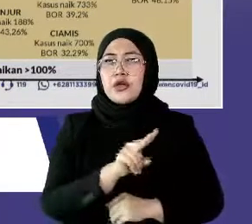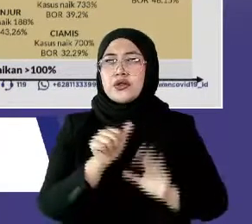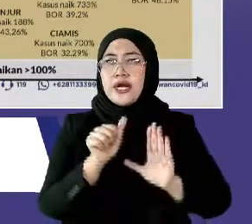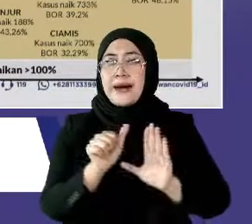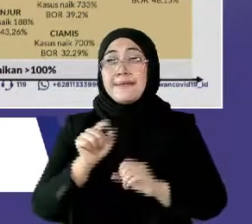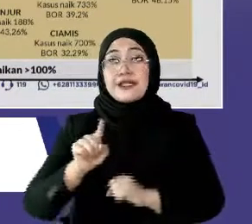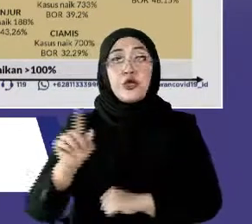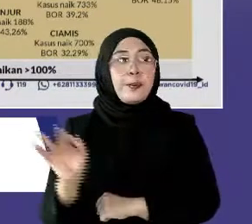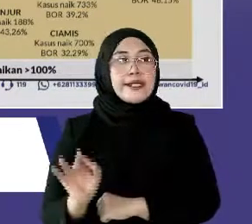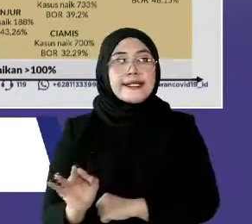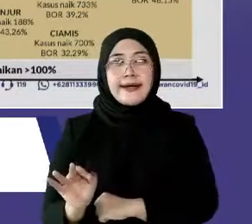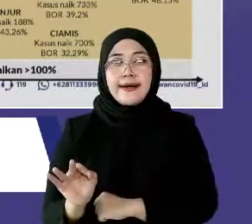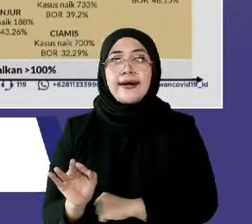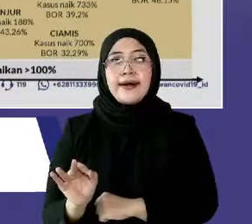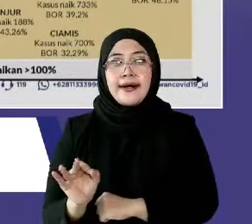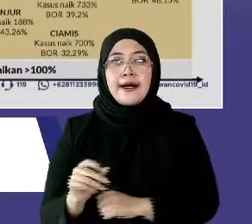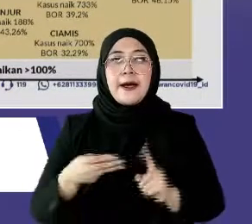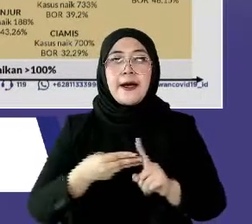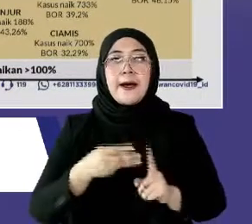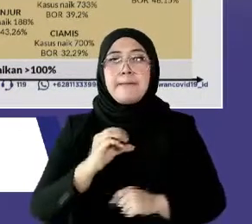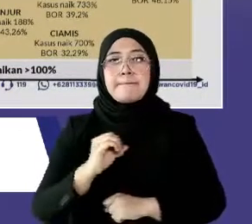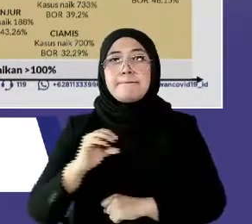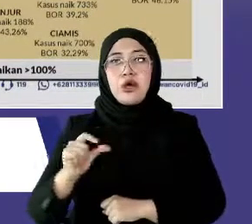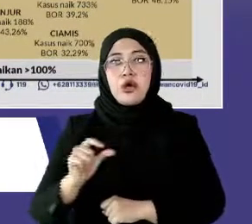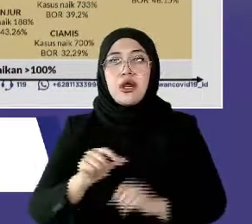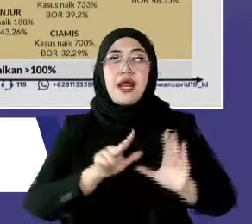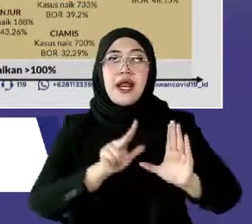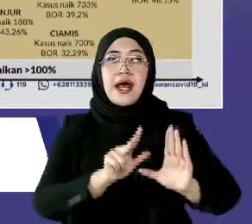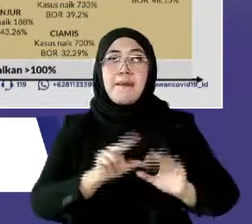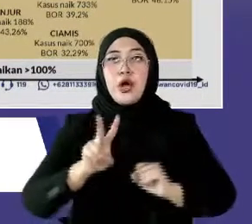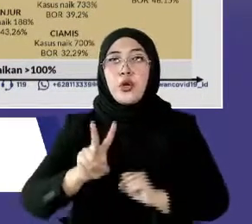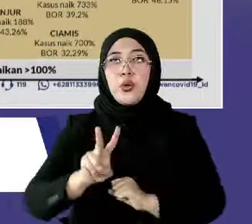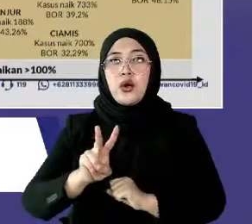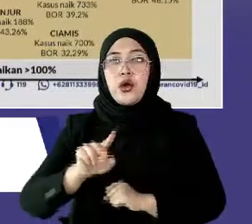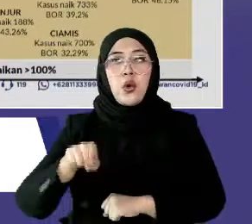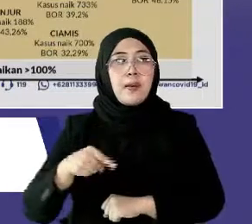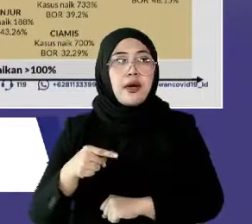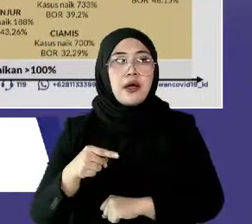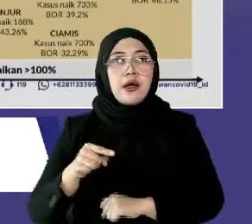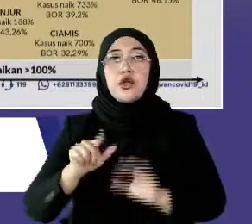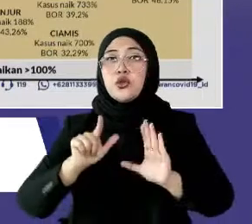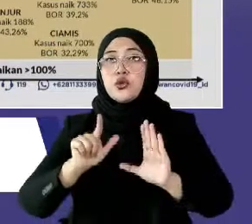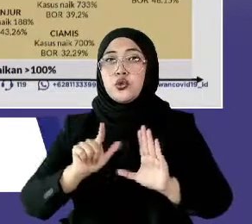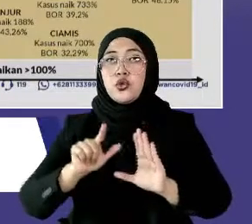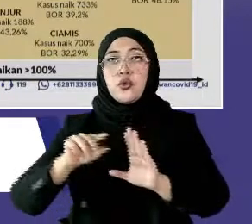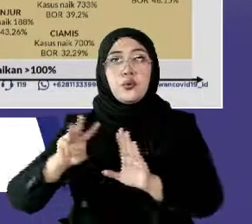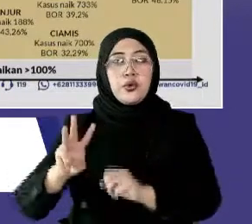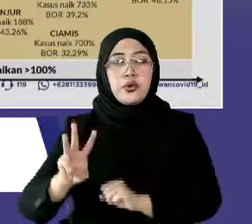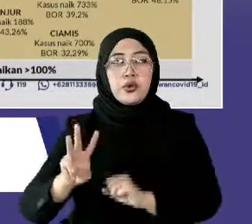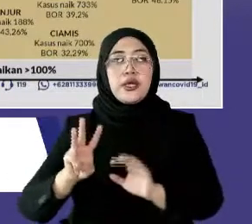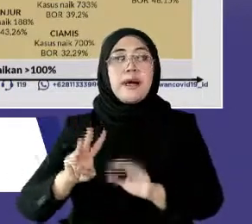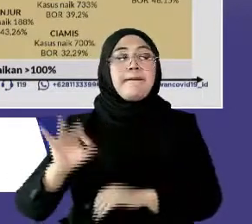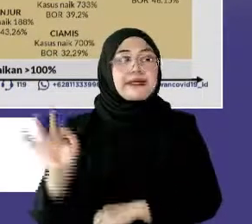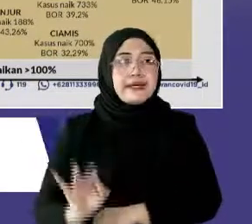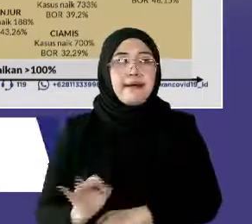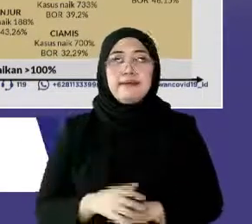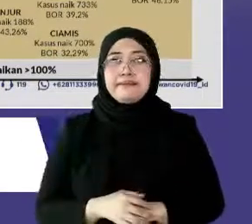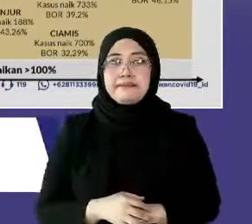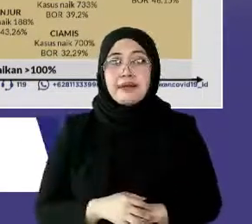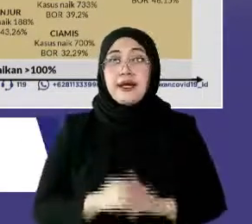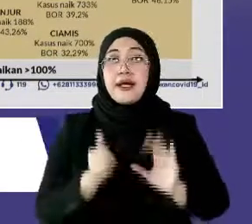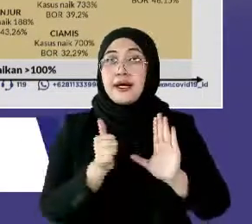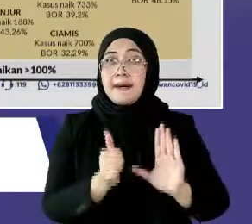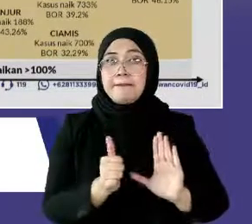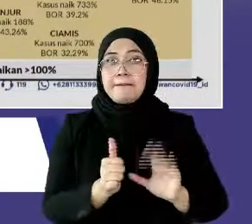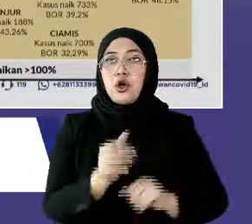261 persen dan bor mencapai 82.com a73 persen yang keenam